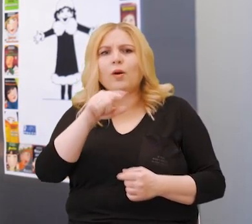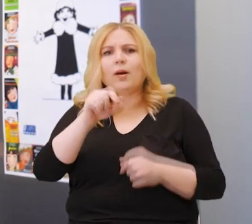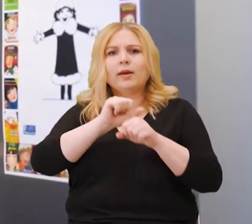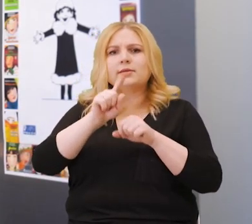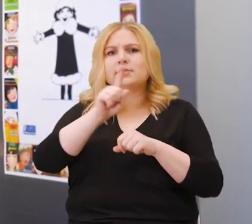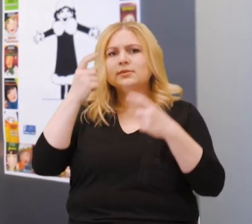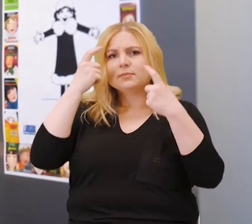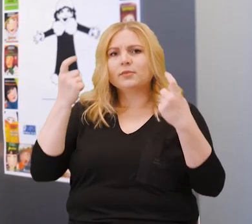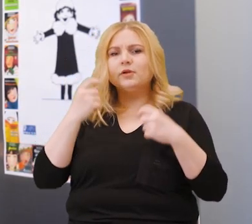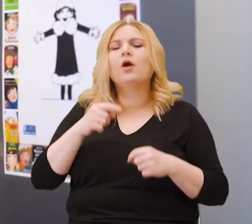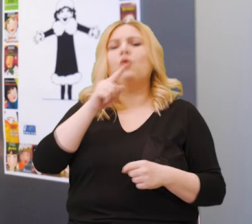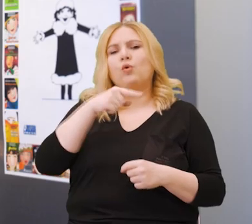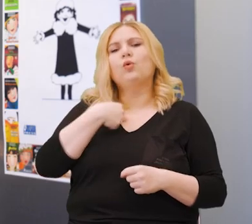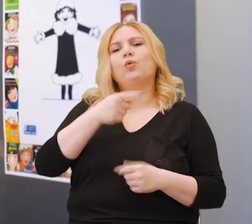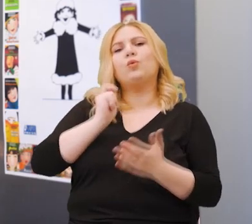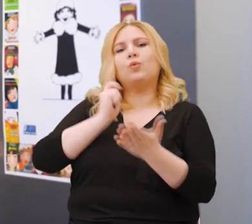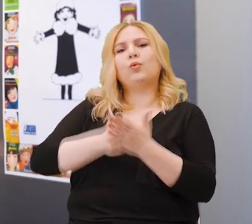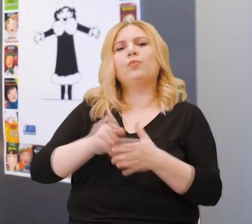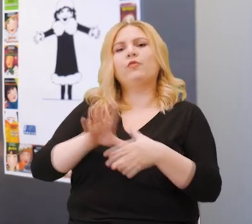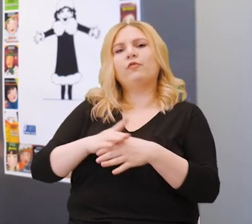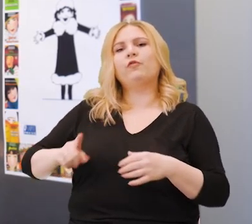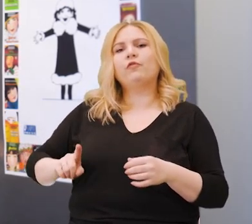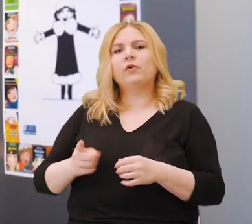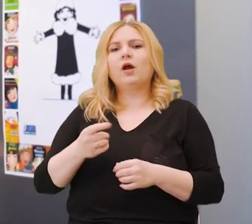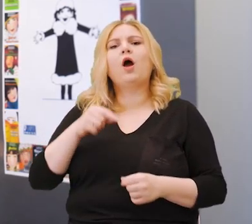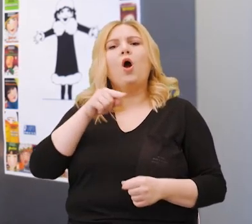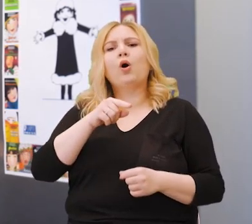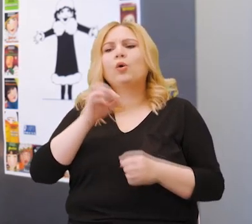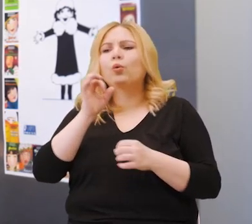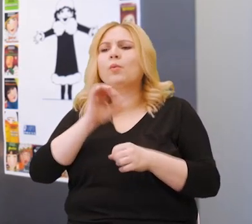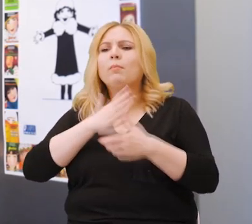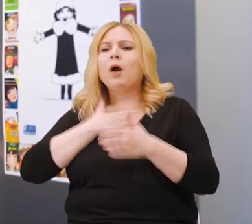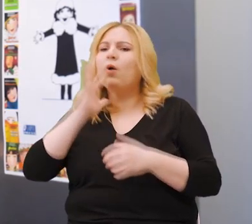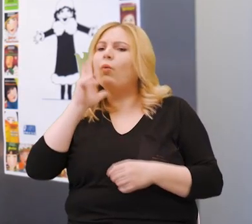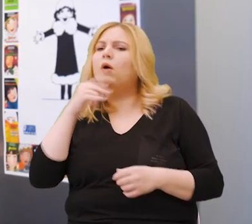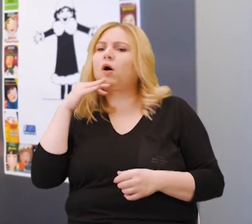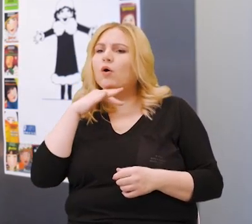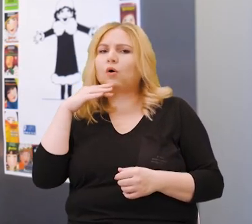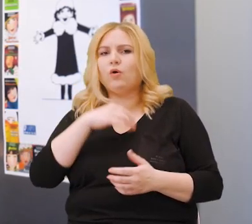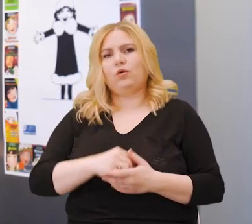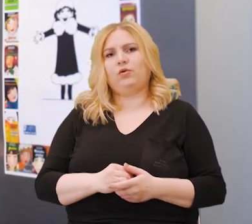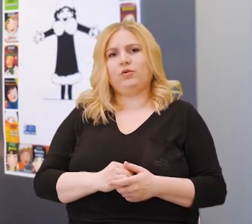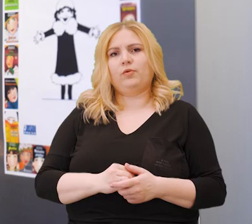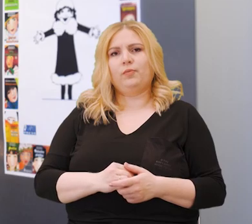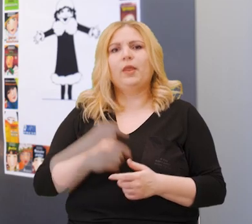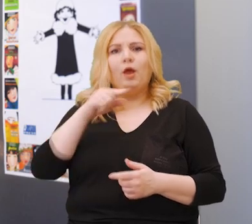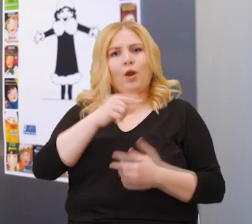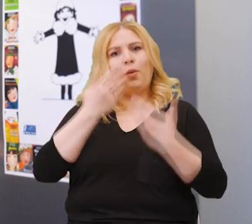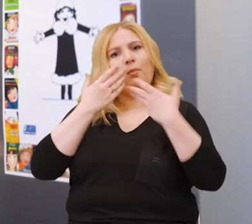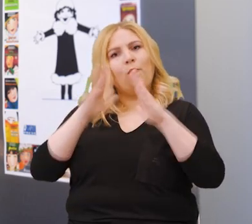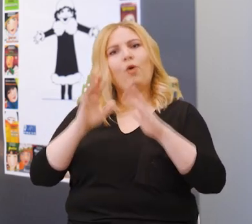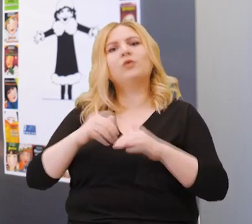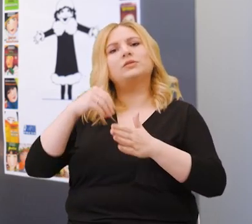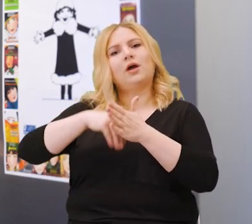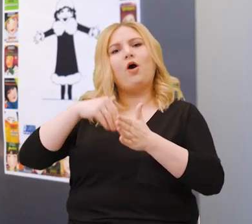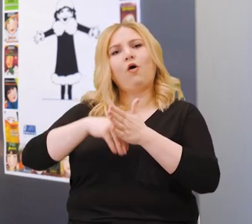kiwając głową, a ten miś? Kupiłem sobie we Francji, rzekł Bernard z dumą. Lubię jego kolor i przytulną fakturę, a poza